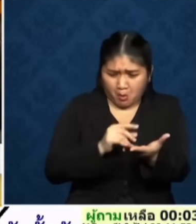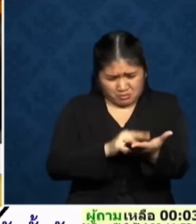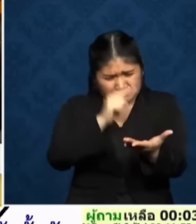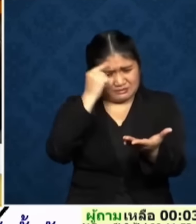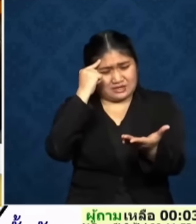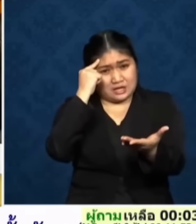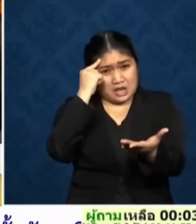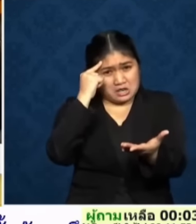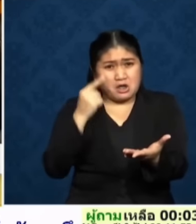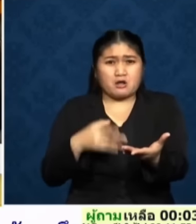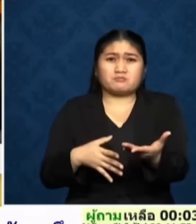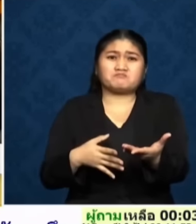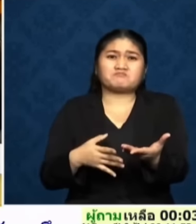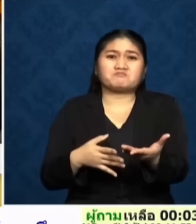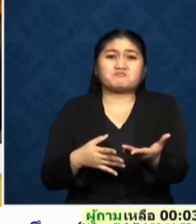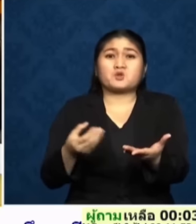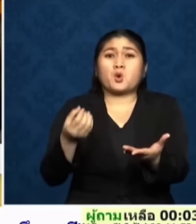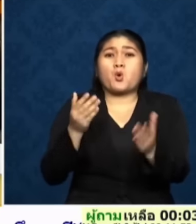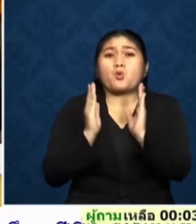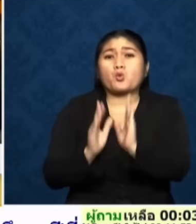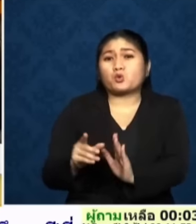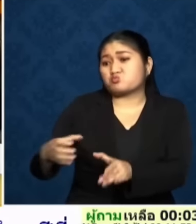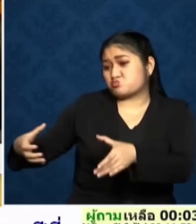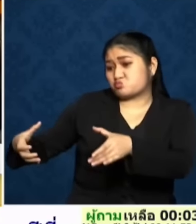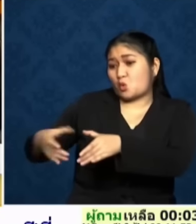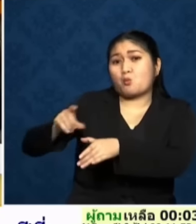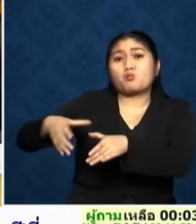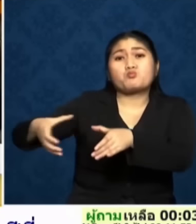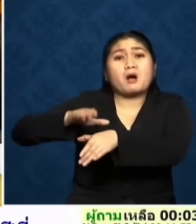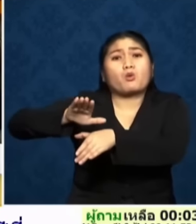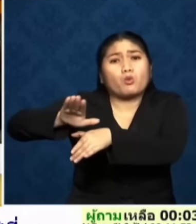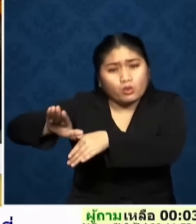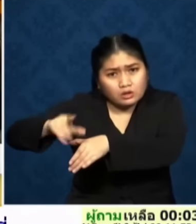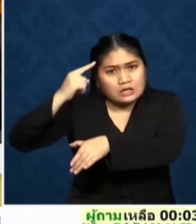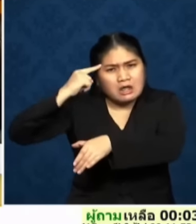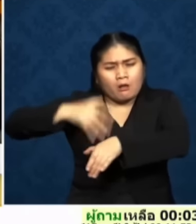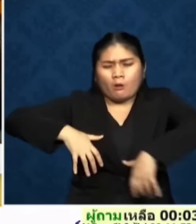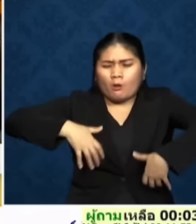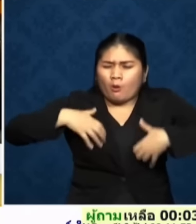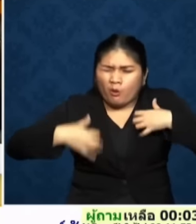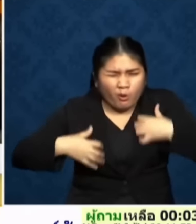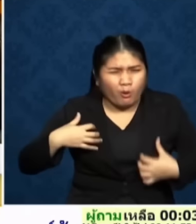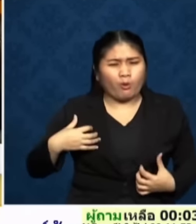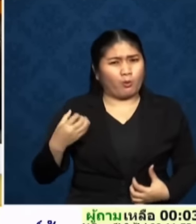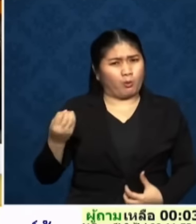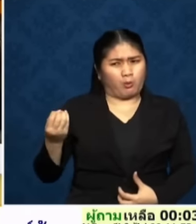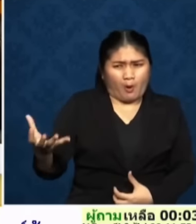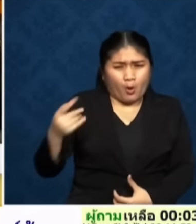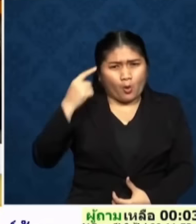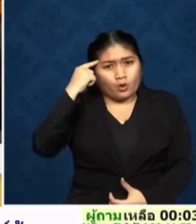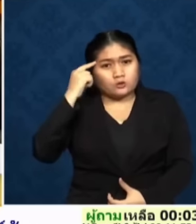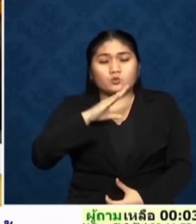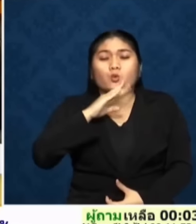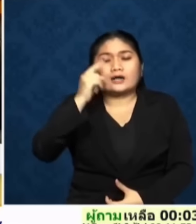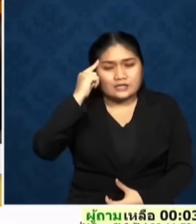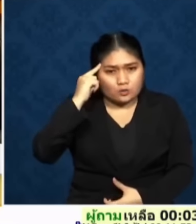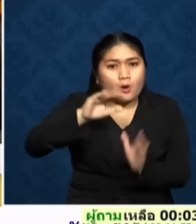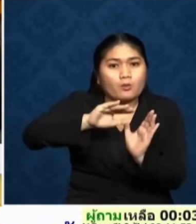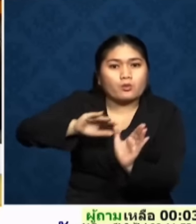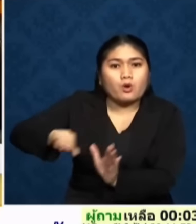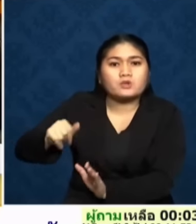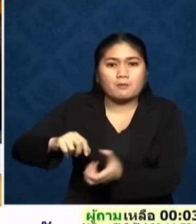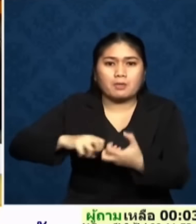ให้เป็นประเด็นไม่ใช่ส่วนใหญ่นะครับเป็นประเด็นของพรรคท่านที่กังวลใจเรื่องนี้มากเกินไปผมว่าถ้าท่านละเว้นเรื่องนี้ได้เนี่ยปัญหาจะได้รับ